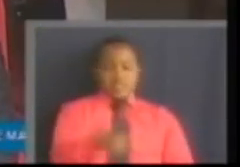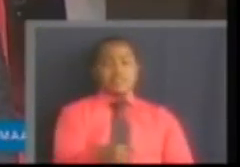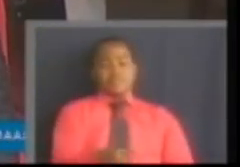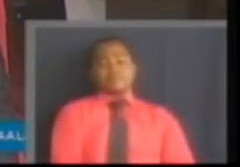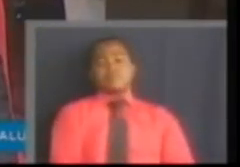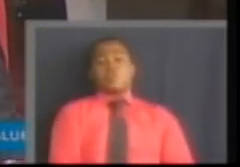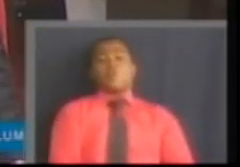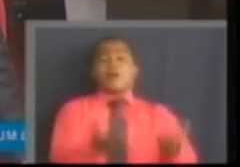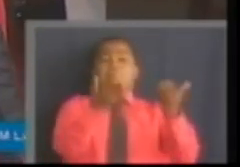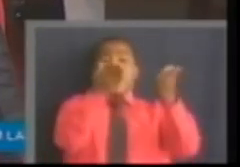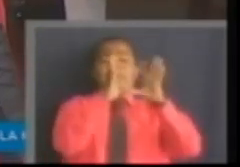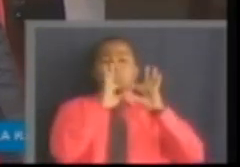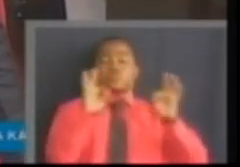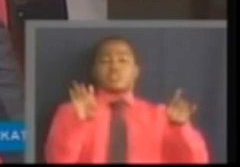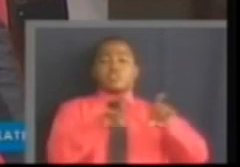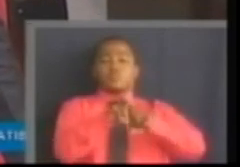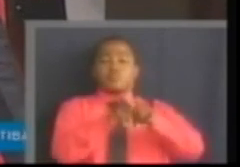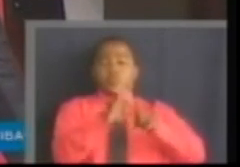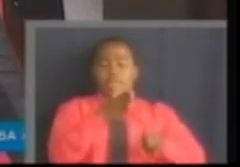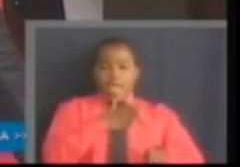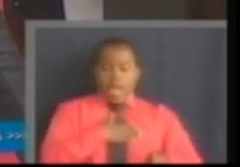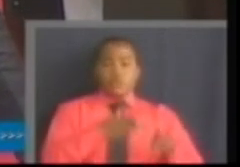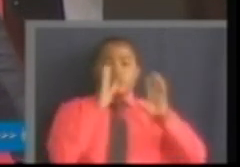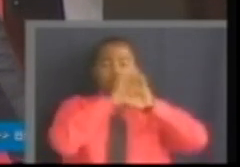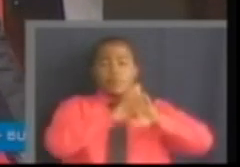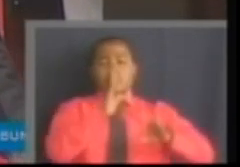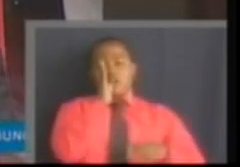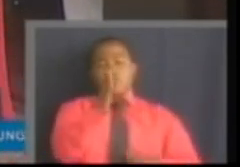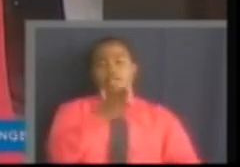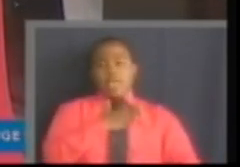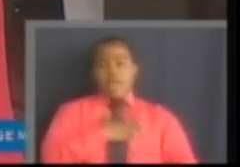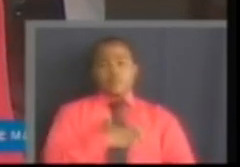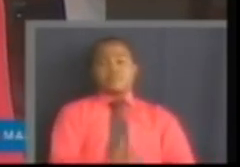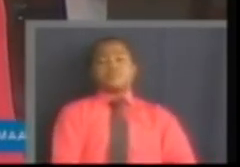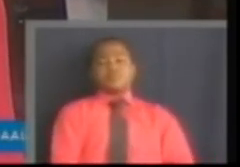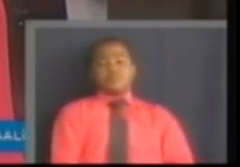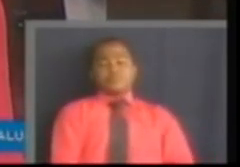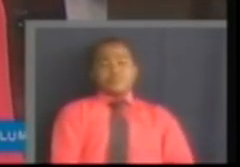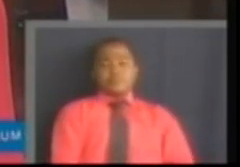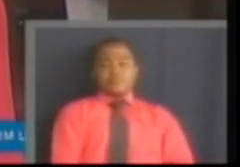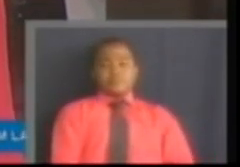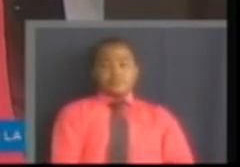wangu Mkosamali ameshamaliza hoja yangu nilotaka kuzungumza hapa.